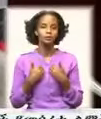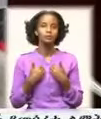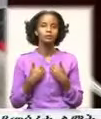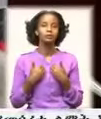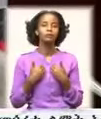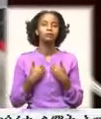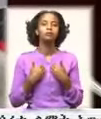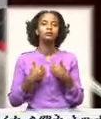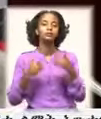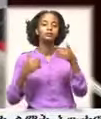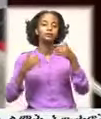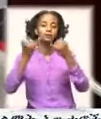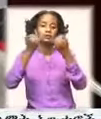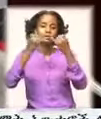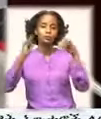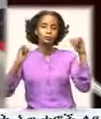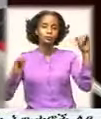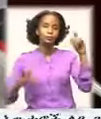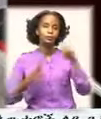ገመዱን መቁረጥ